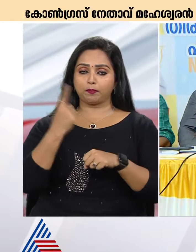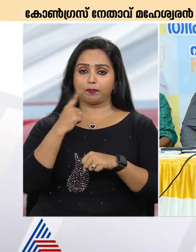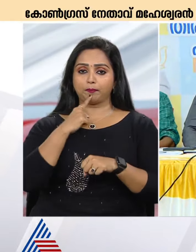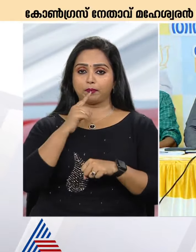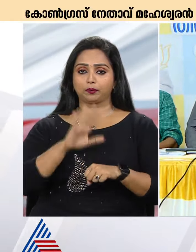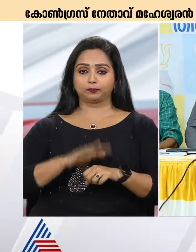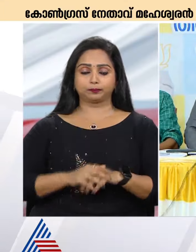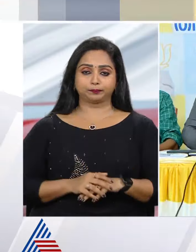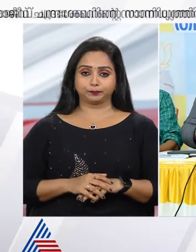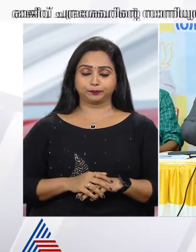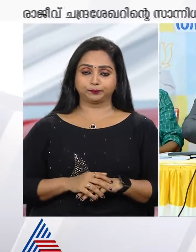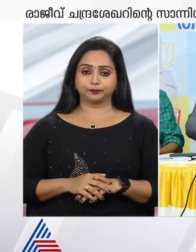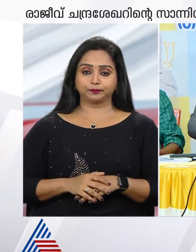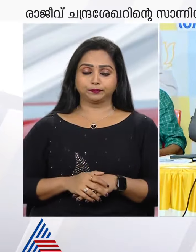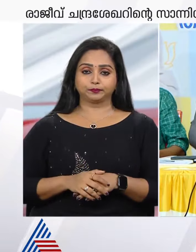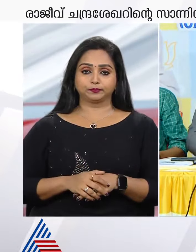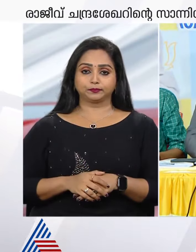പറയാം.